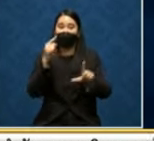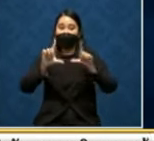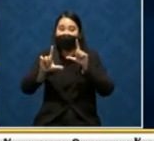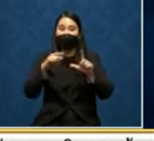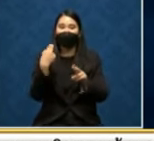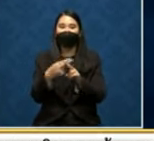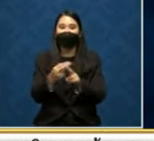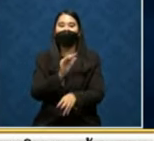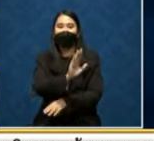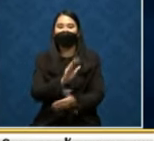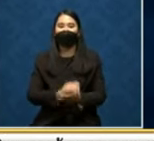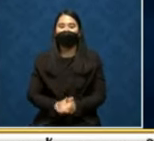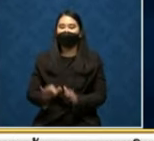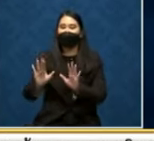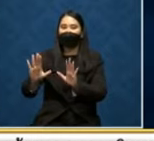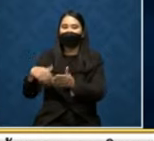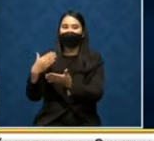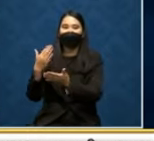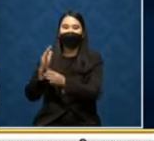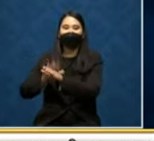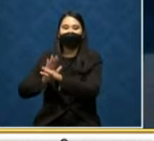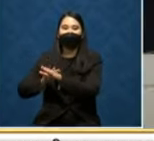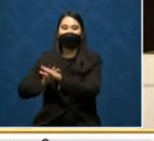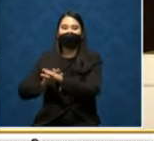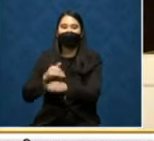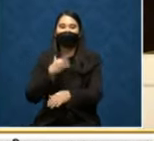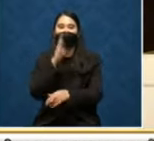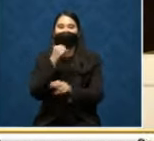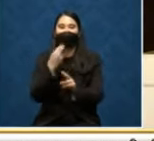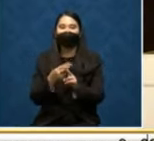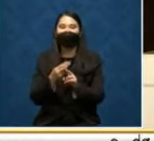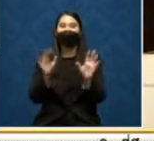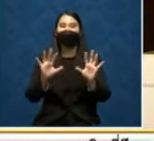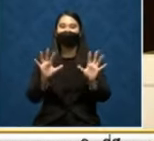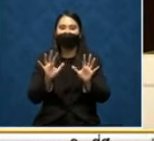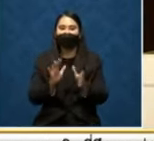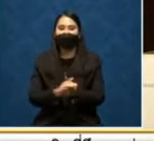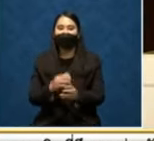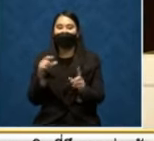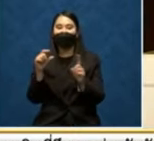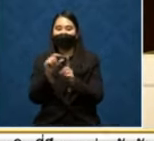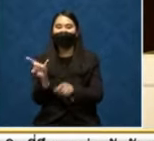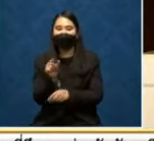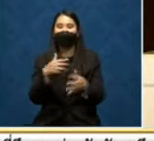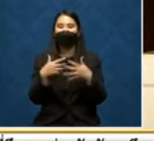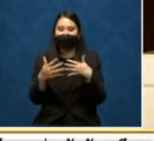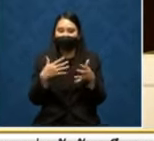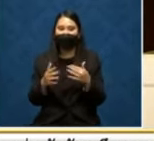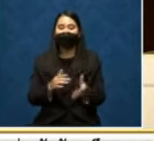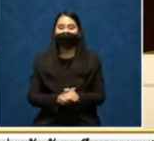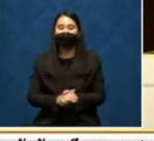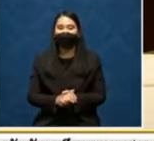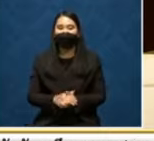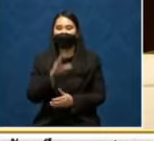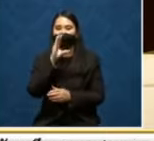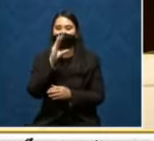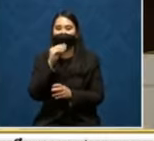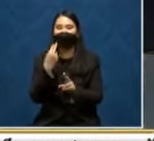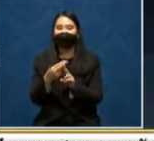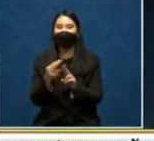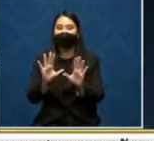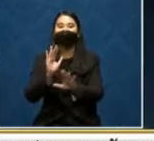ท่านอดีตต้องเตือนแล้วครับเพราะเราไปเอ่ยชื่อบุคคลแต่ที่นี้คำย่ออะไรก็ไม่เป็นไรแต่ไประบุชื่อตรงนี้